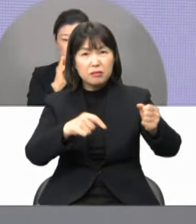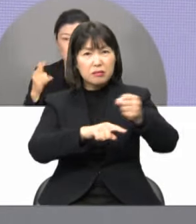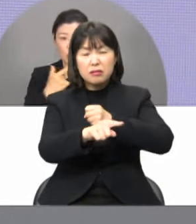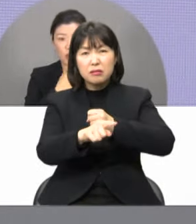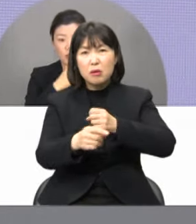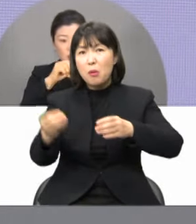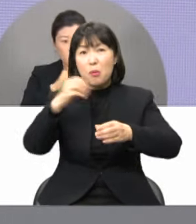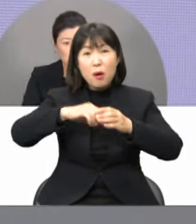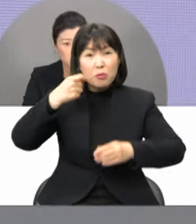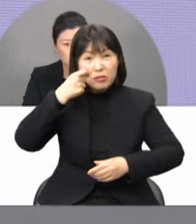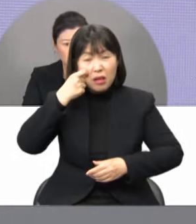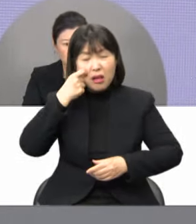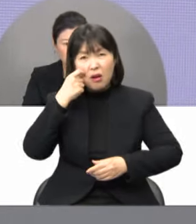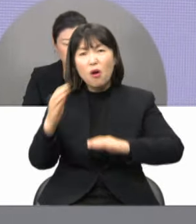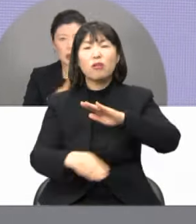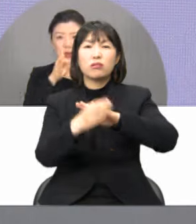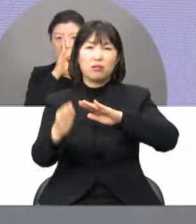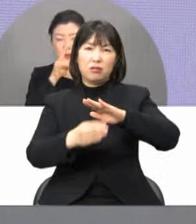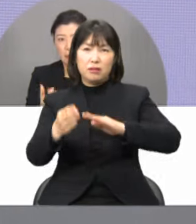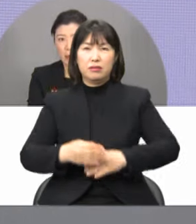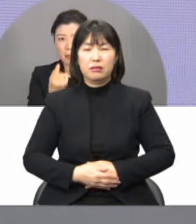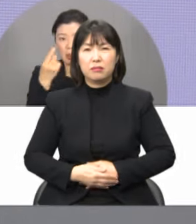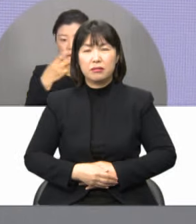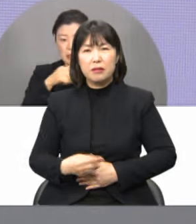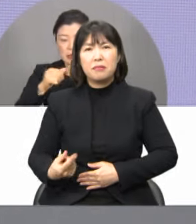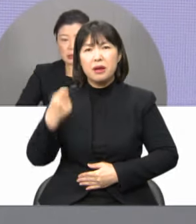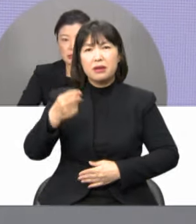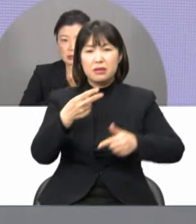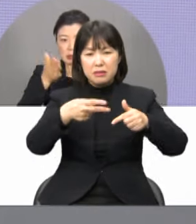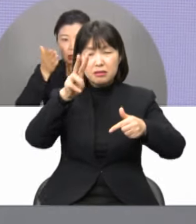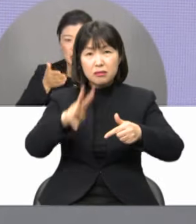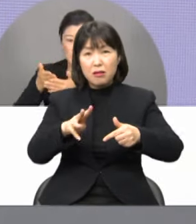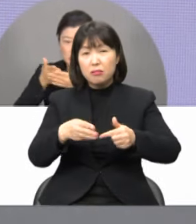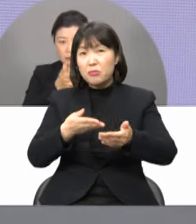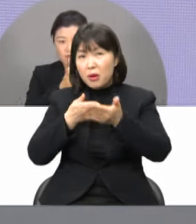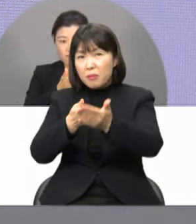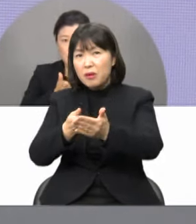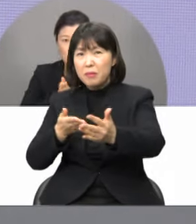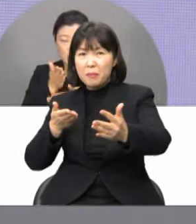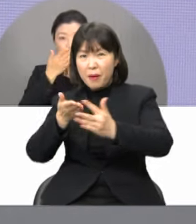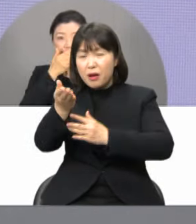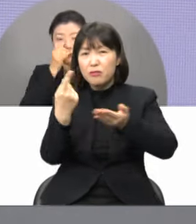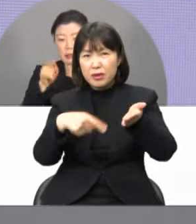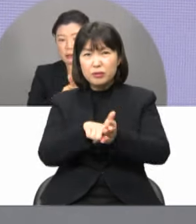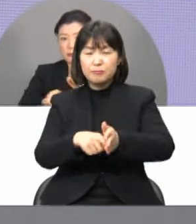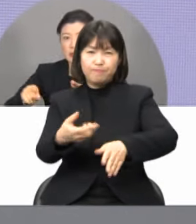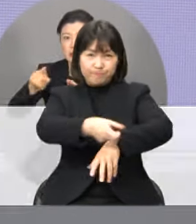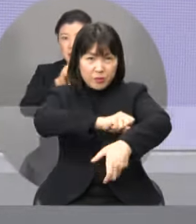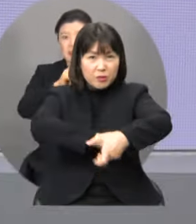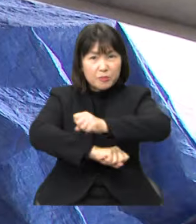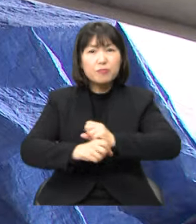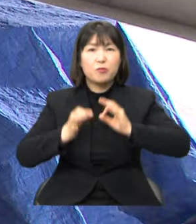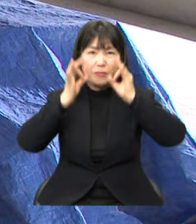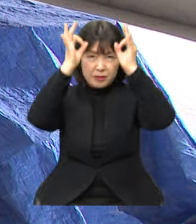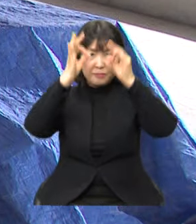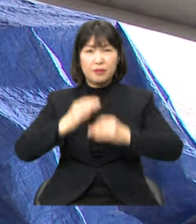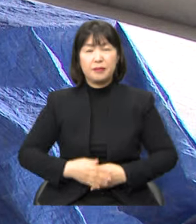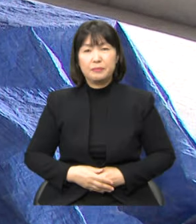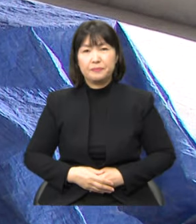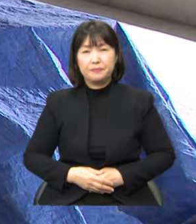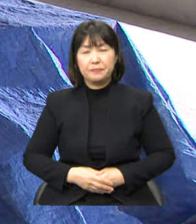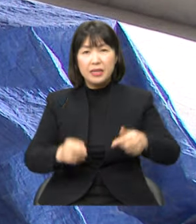아니라고 생각합니다 조속하게 인천 시안을 다시 관철시킬 수 있도록 앞장서겠습니다 인천